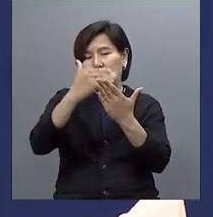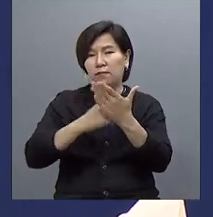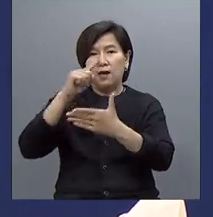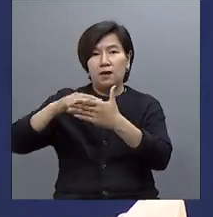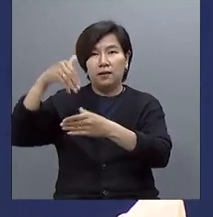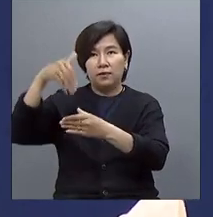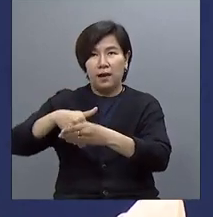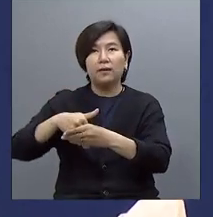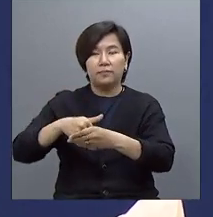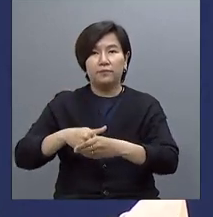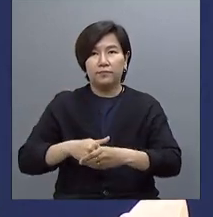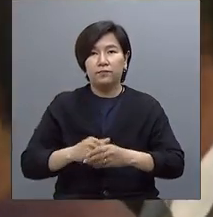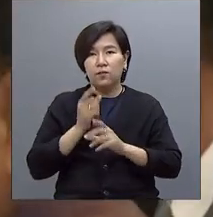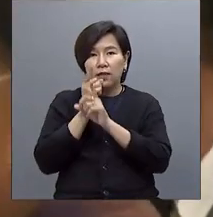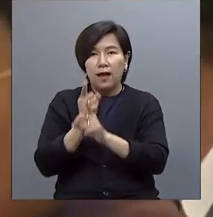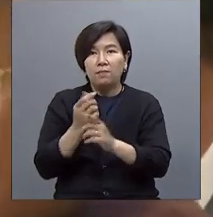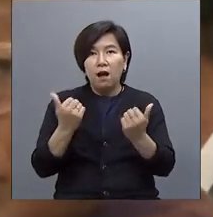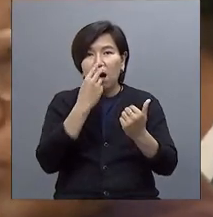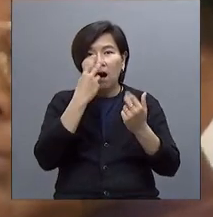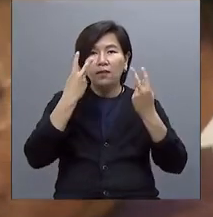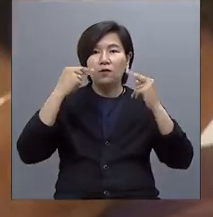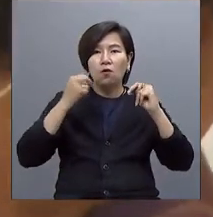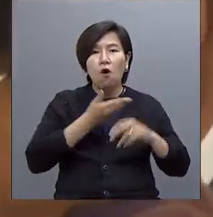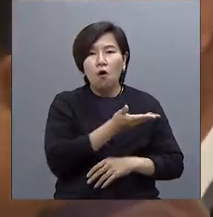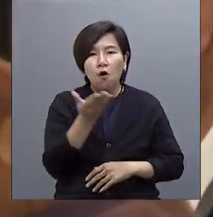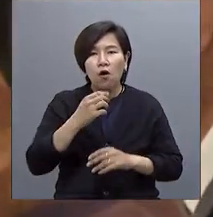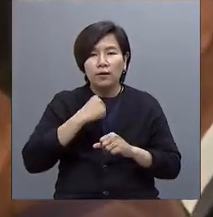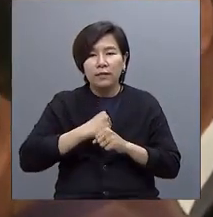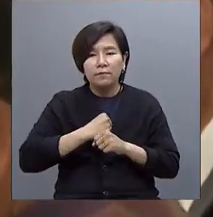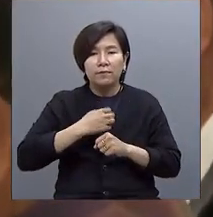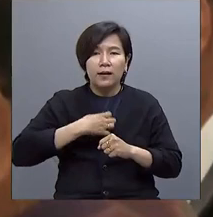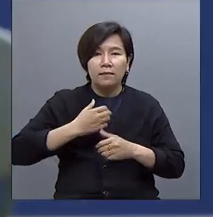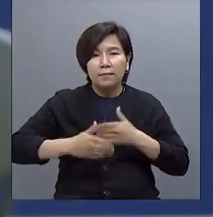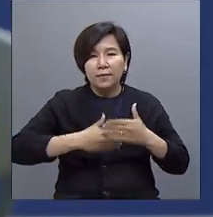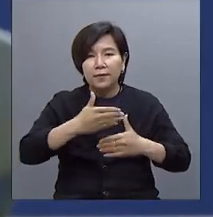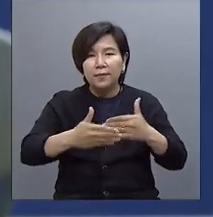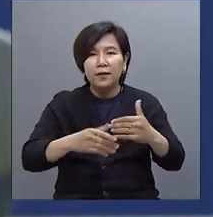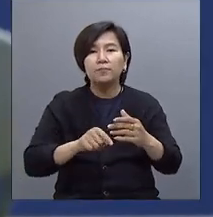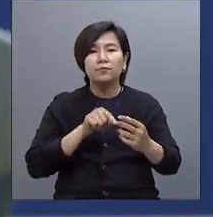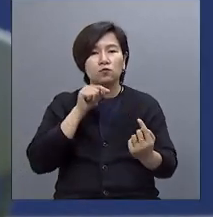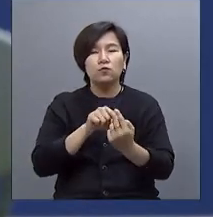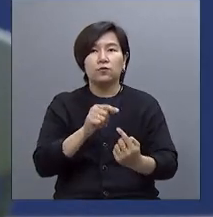ตั้งหลักแบบนี้ไว้ก่อนและนายกรัฐมนตรีก็อยากให้ทุกอย่างเดินหน้าไปตามสิ่งที่ควรจะเป็นด้วยค่ะ